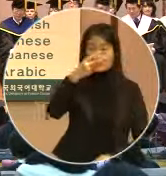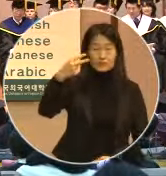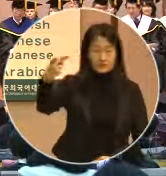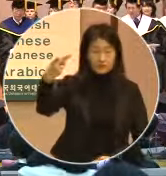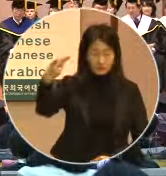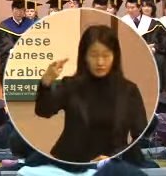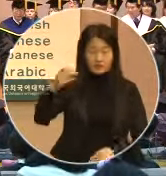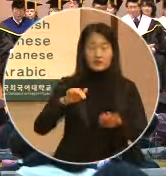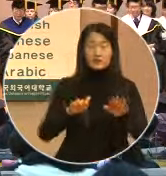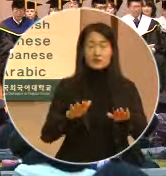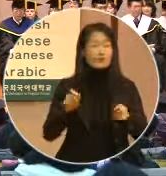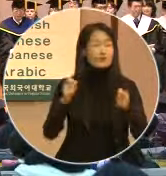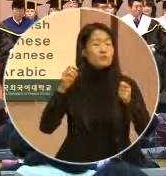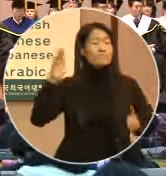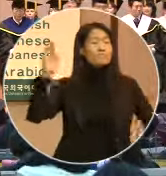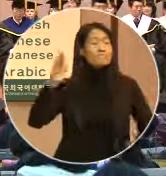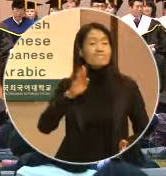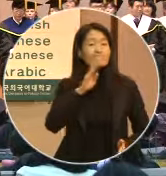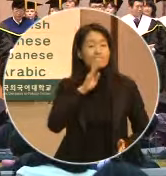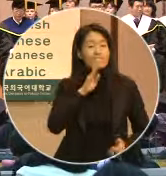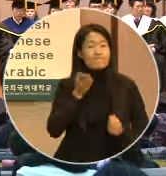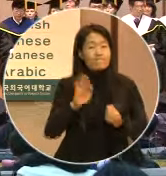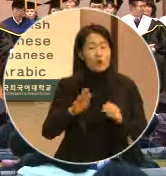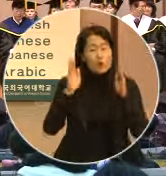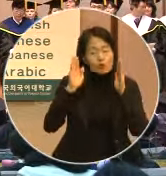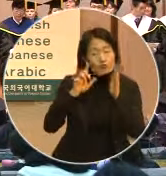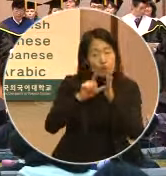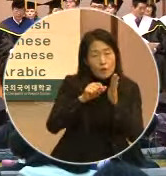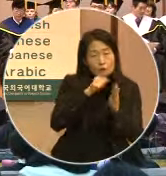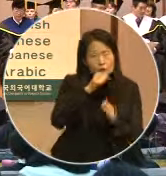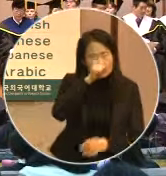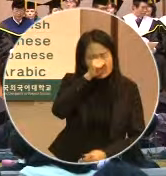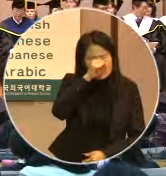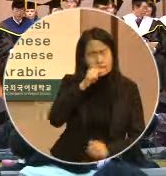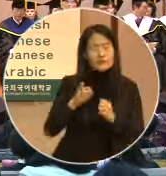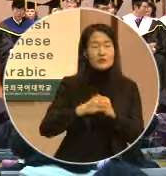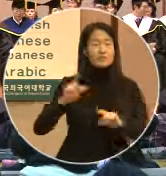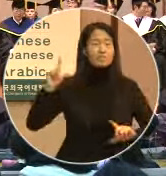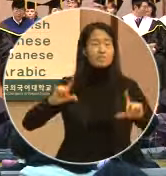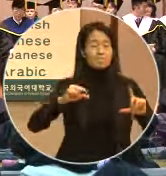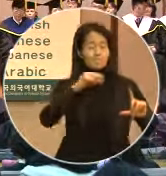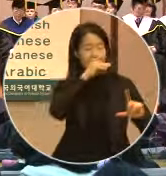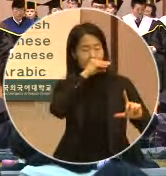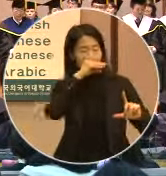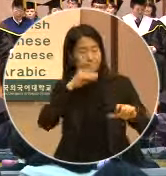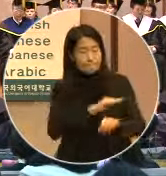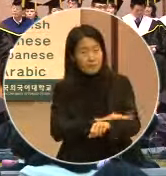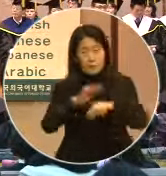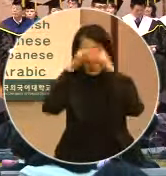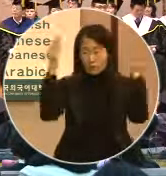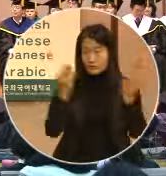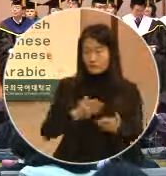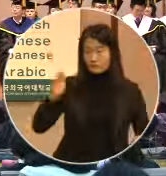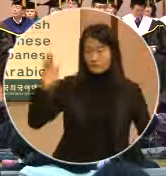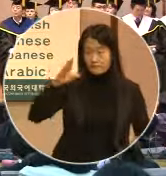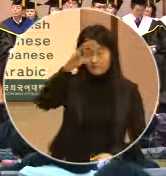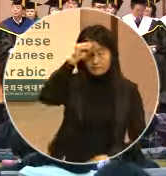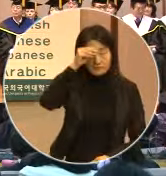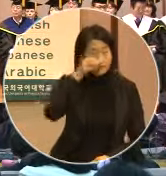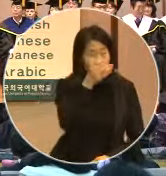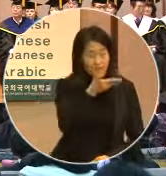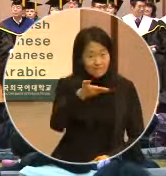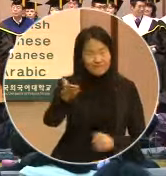2012학년도 전기 졸업생으로서 재학 중 학업성적이 우수하고 후행이 단정하여 모든 학생들의 모범이